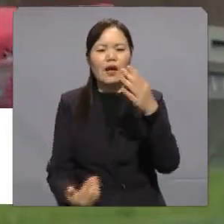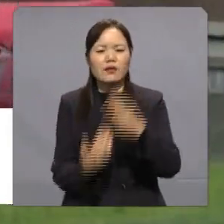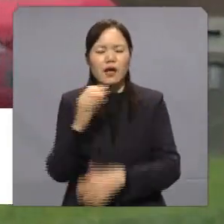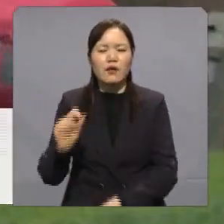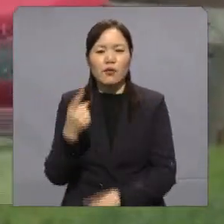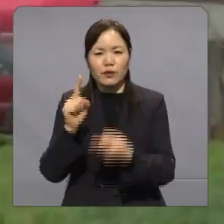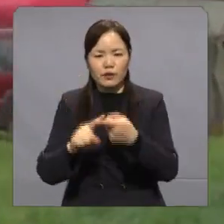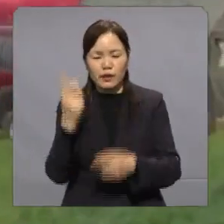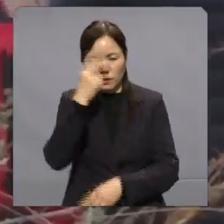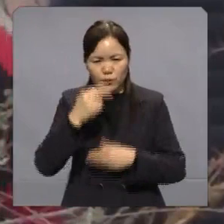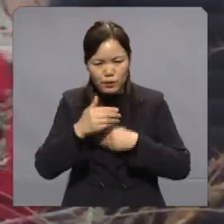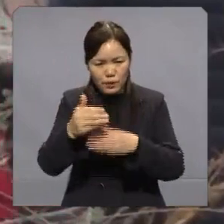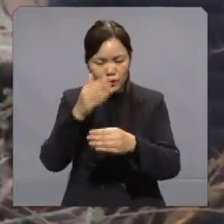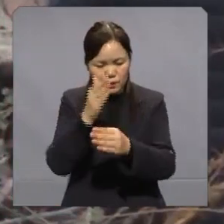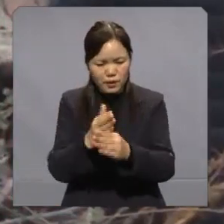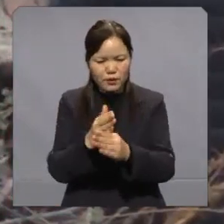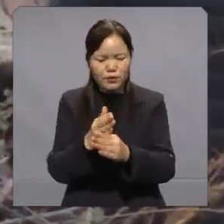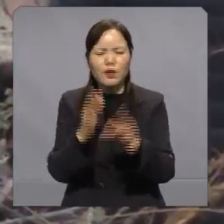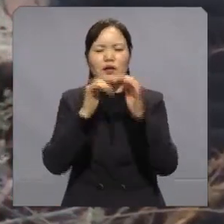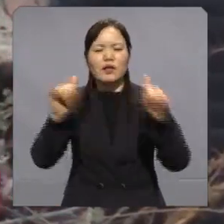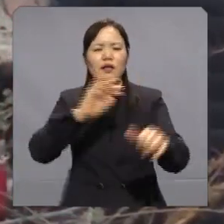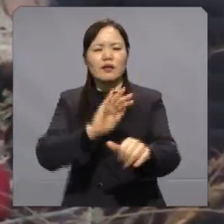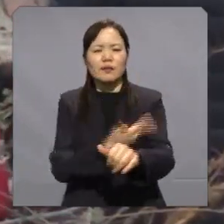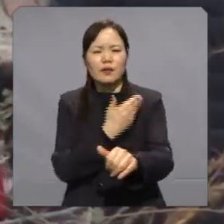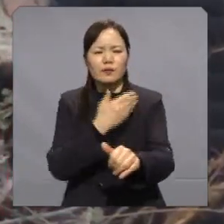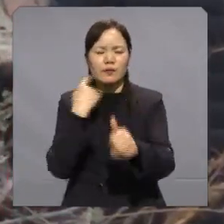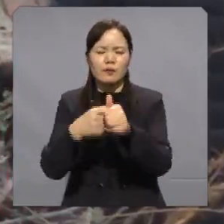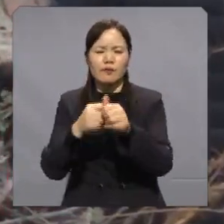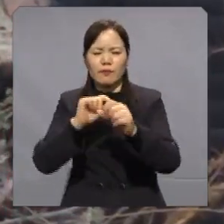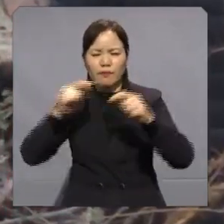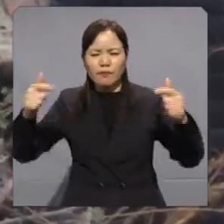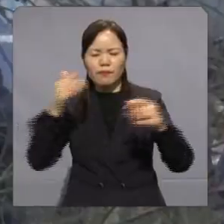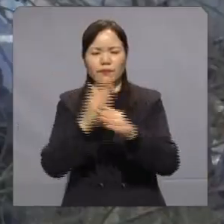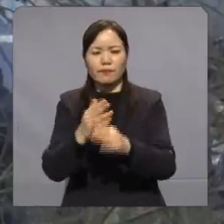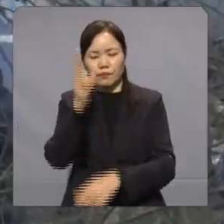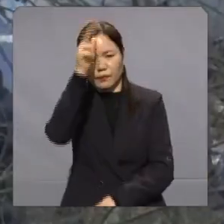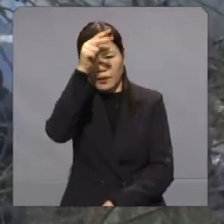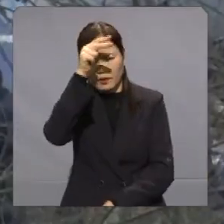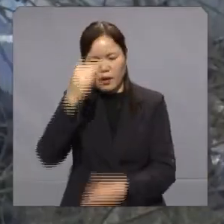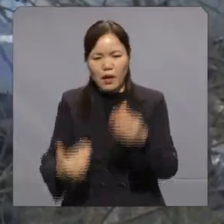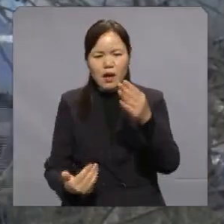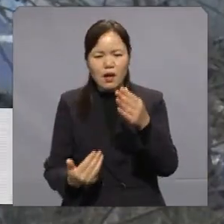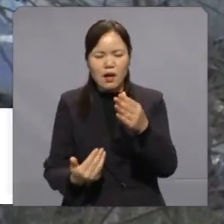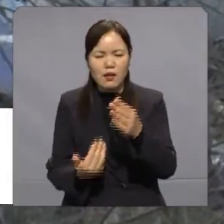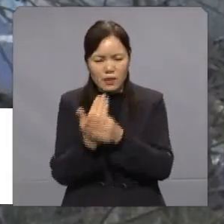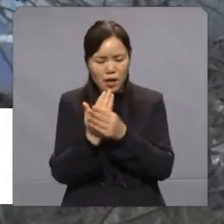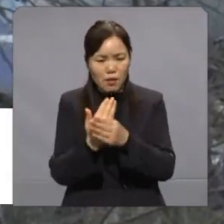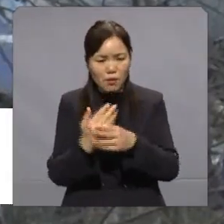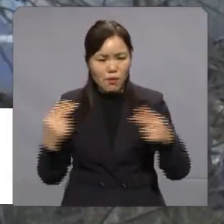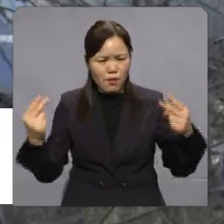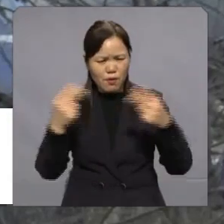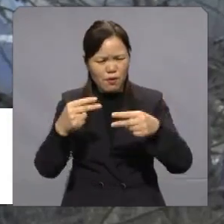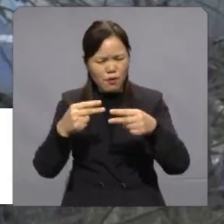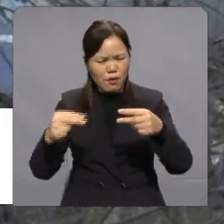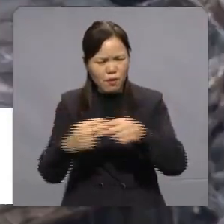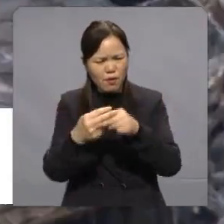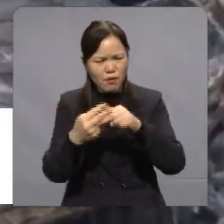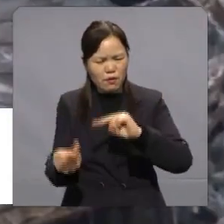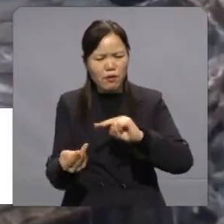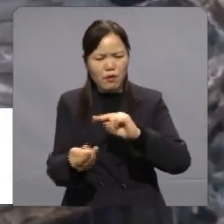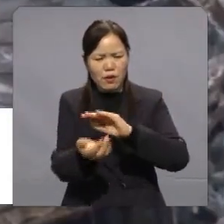가운데 인재라는 비판이 확산하고 있습니다. 경찰은 사고 열차가 참사 직전